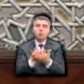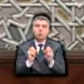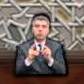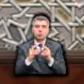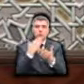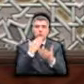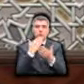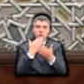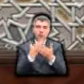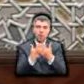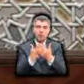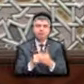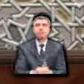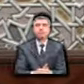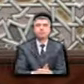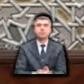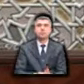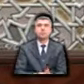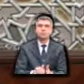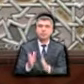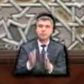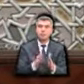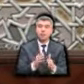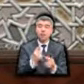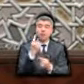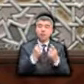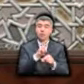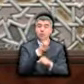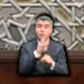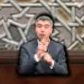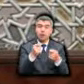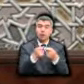شكرا سيد النائب. شكرا سيد النائب المحترم. هل هناك من تعقيب اضافي؟